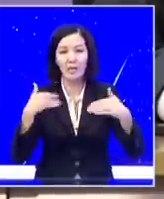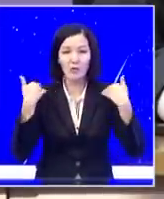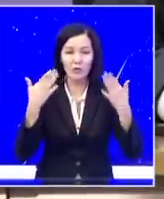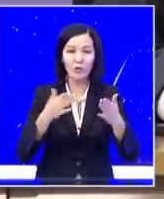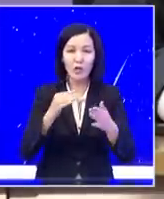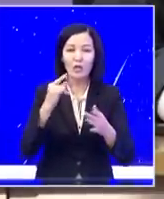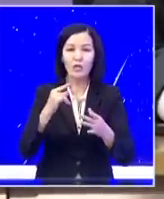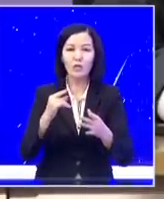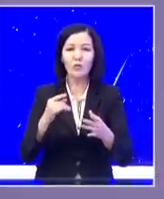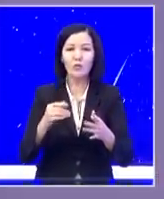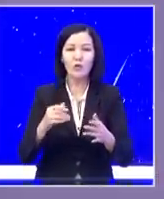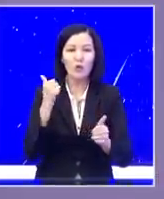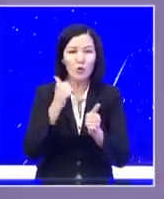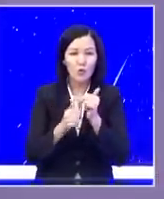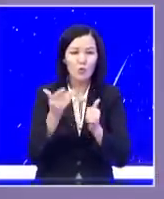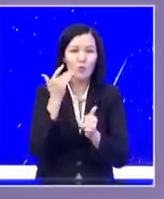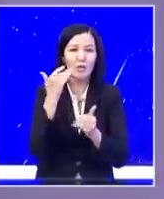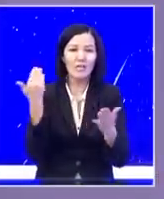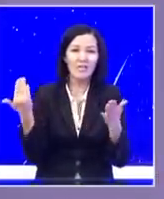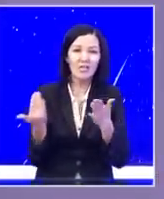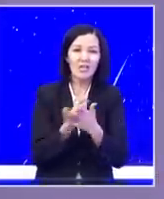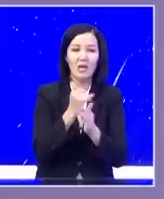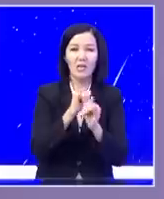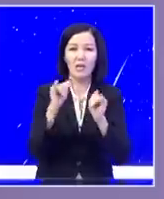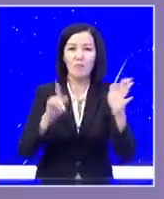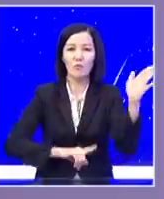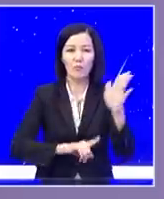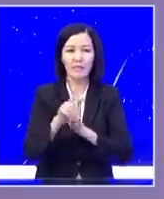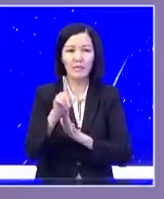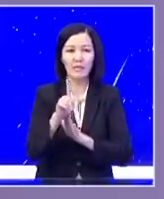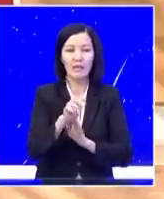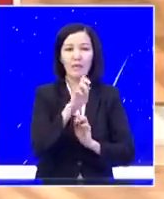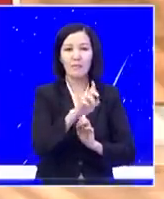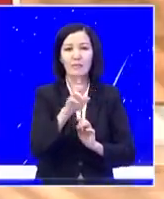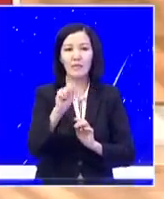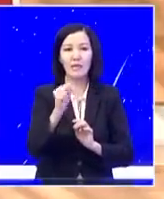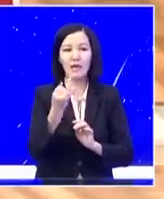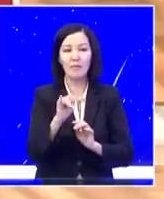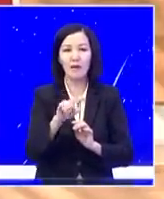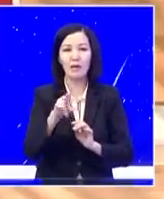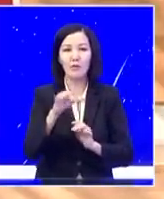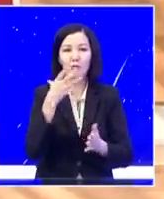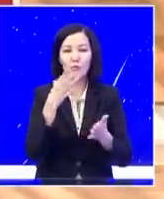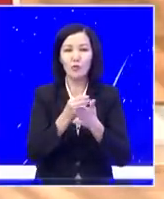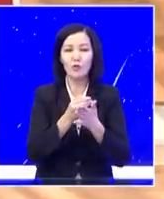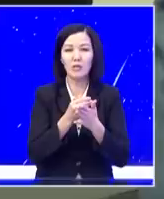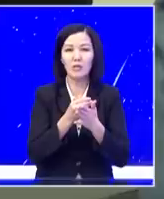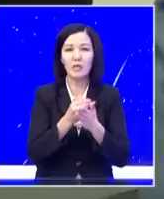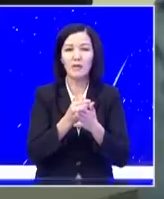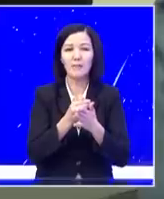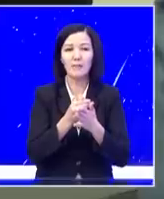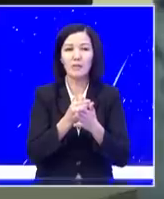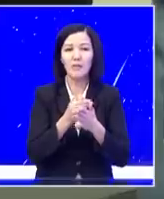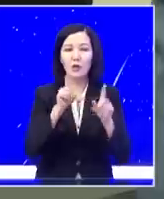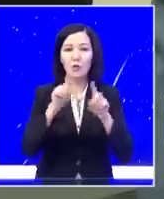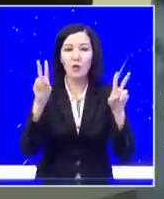Жетісудың тынымсыз телетіршілігі жаңаша серпін алды. Бейсен Абайұлының өзінің бір ұстанымы болды осы бағдарламаларға